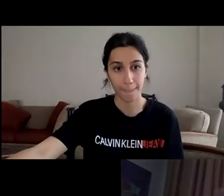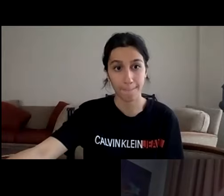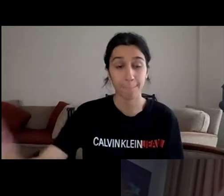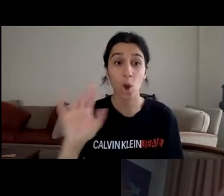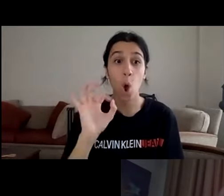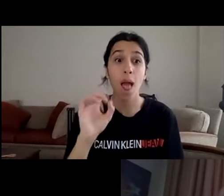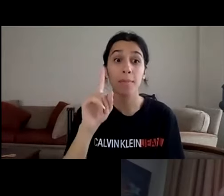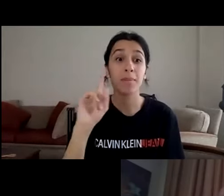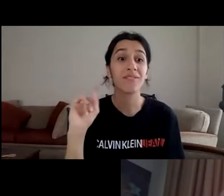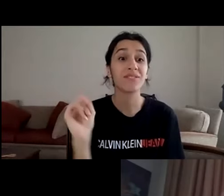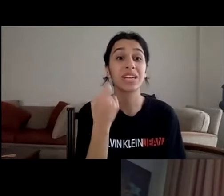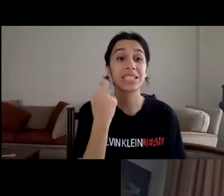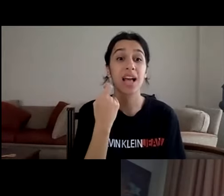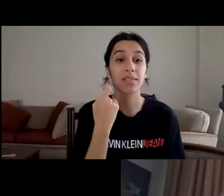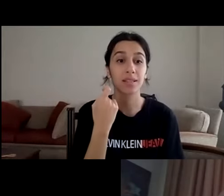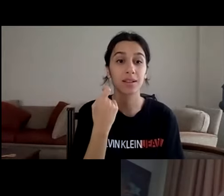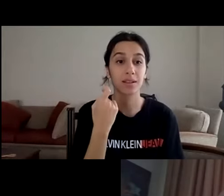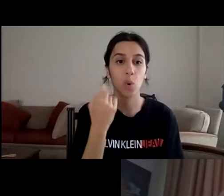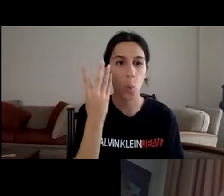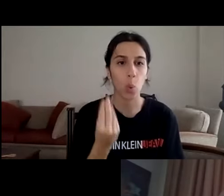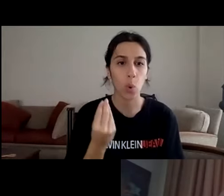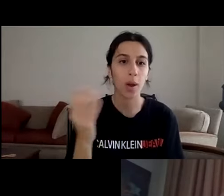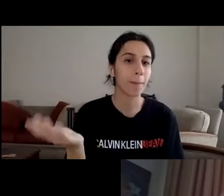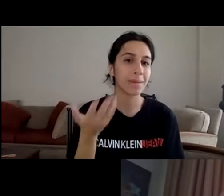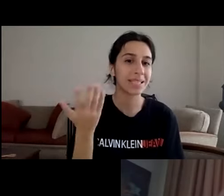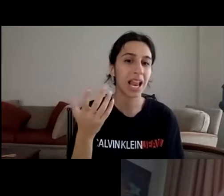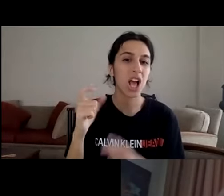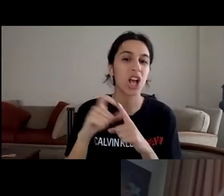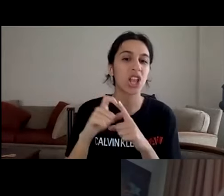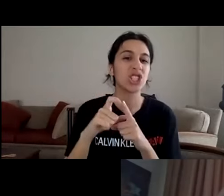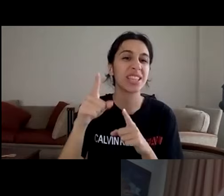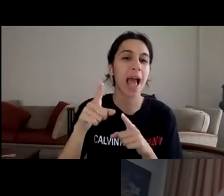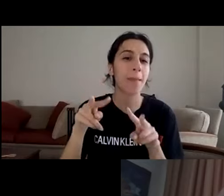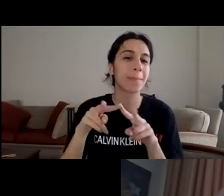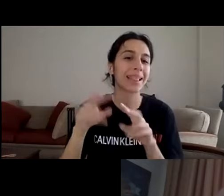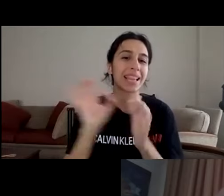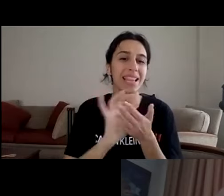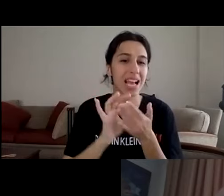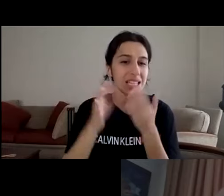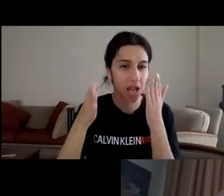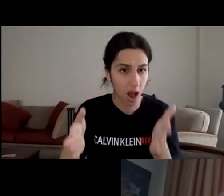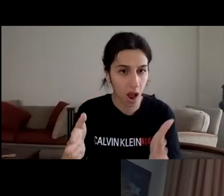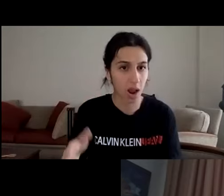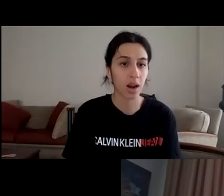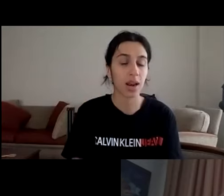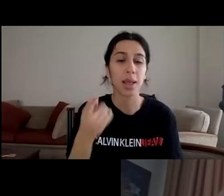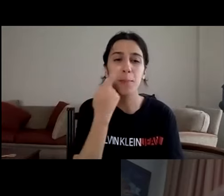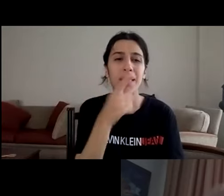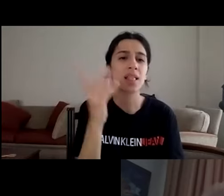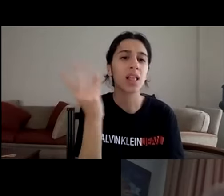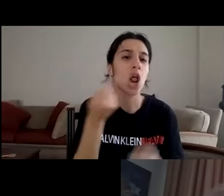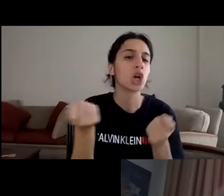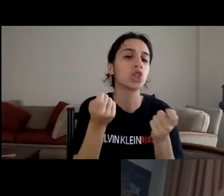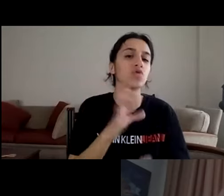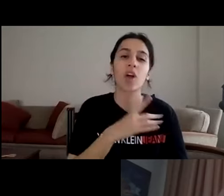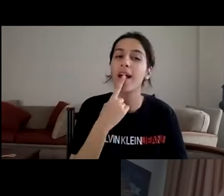fırsat, hani böyle bu fırsatlar oluyor. İşte özellikle dijital metin yazarlığı, bin tane iş var dediniz. Yani